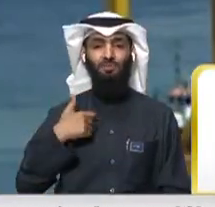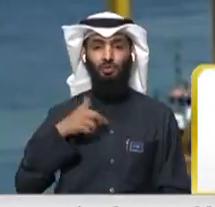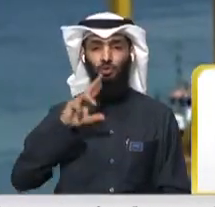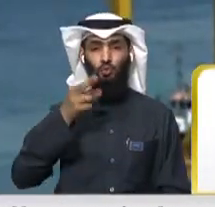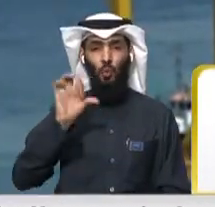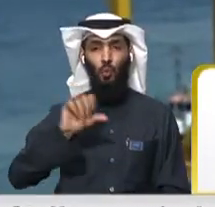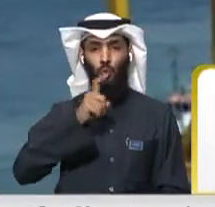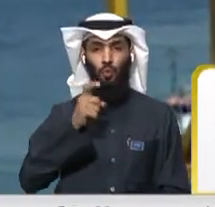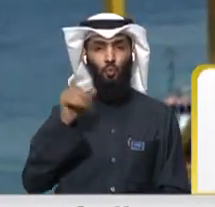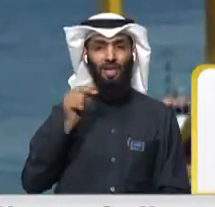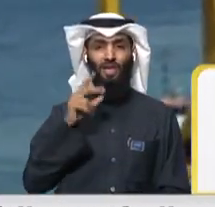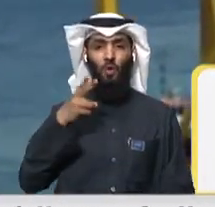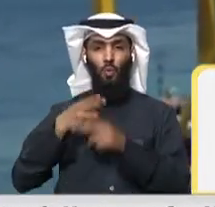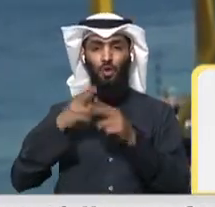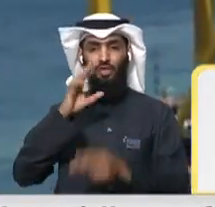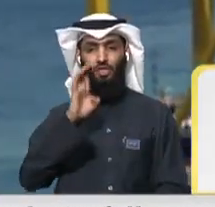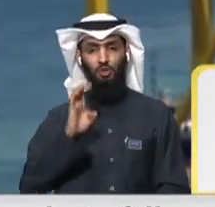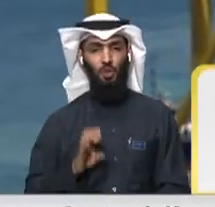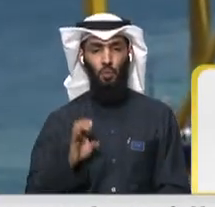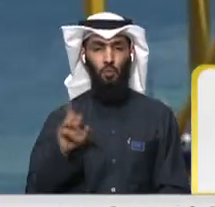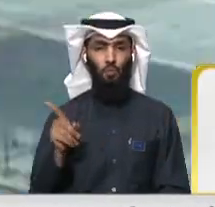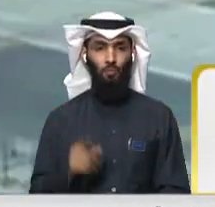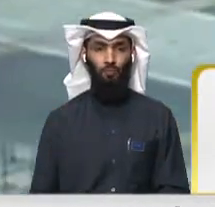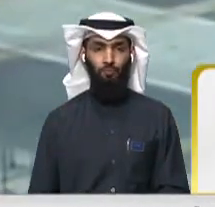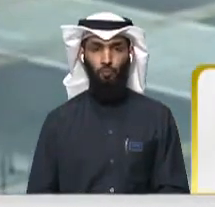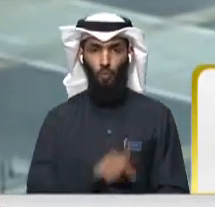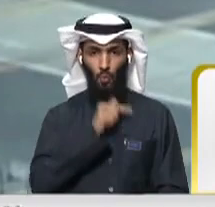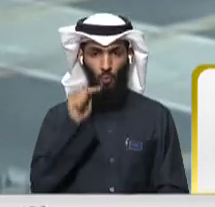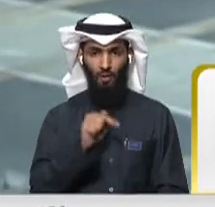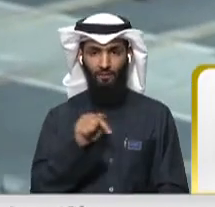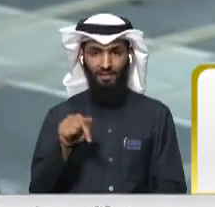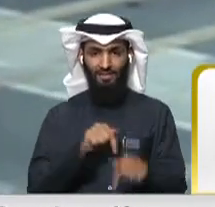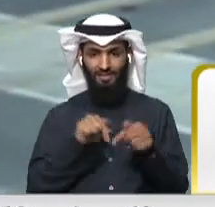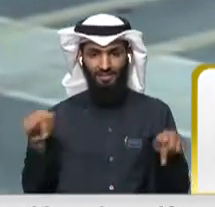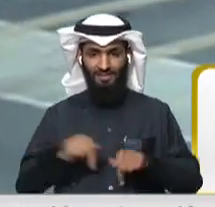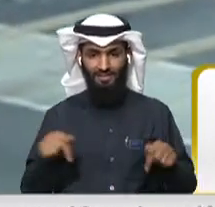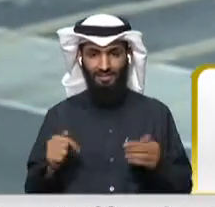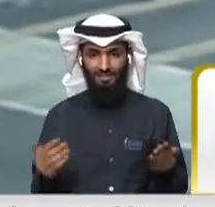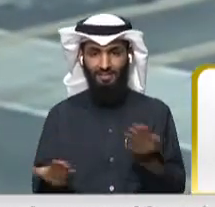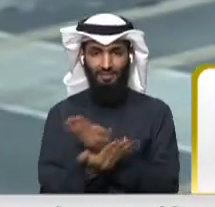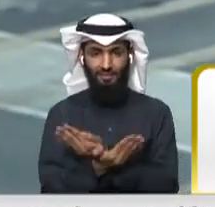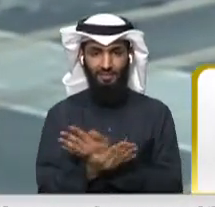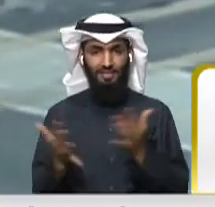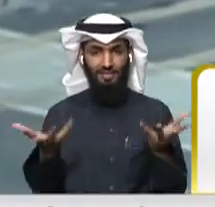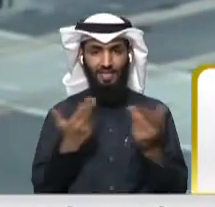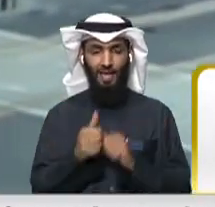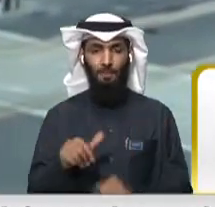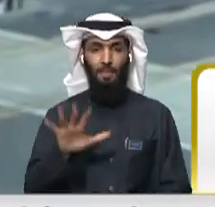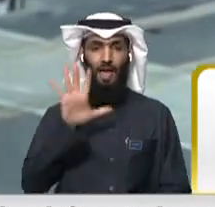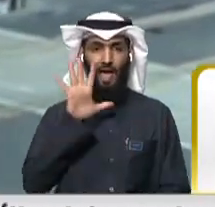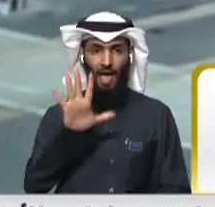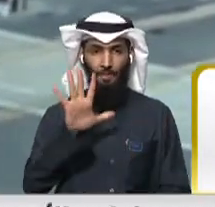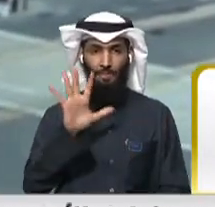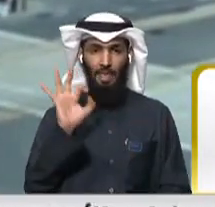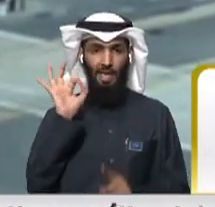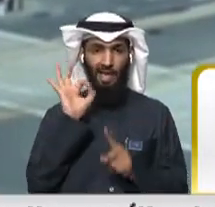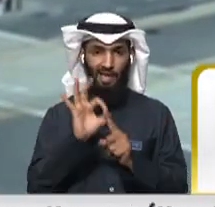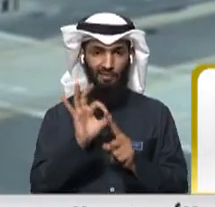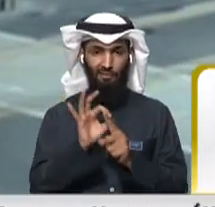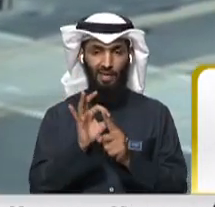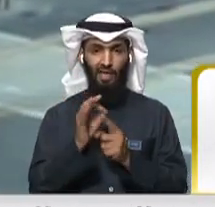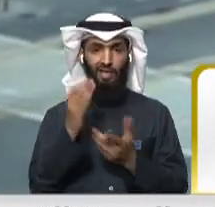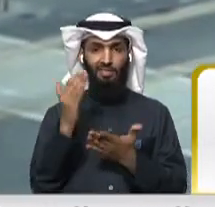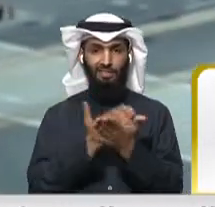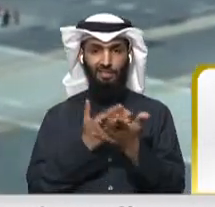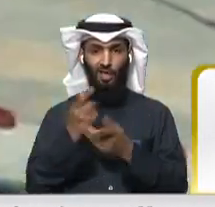دوله الكويت كما جرى توقيع خمس مذكرات تفاهم للتعاون في مجالات تشجيع الاستثمار المباشر